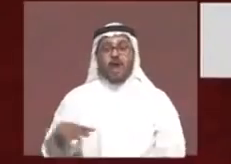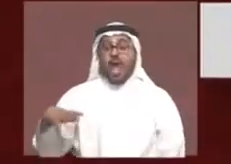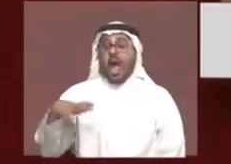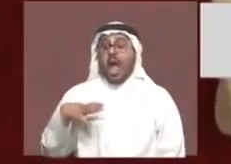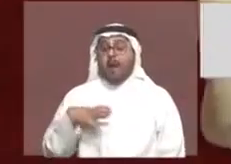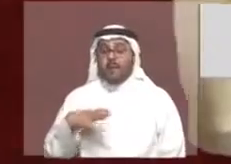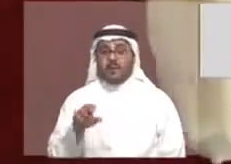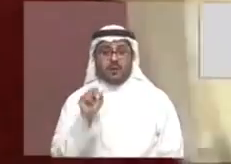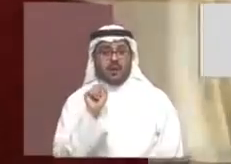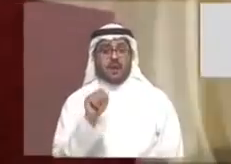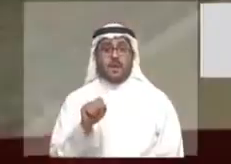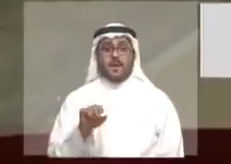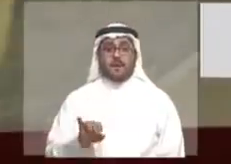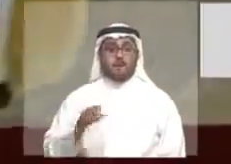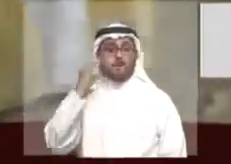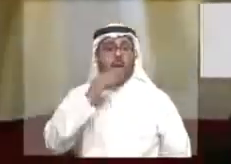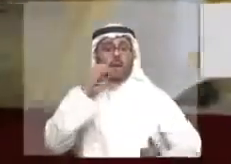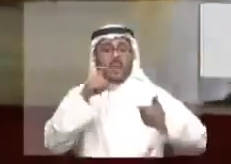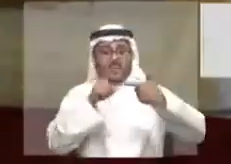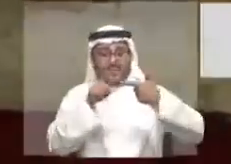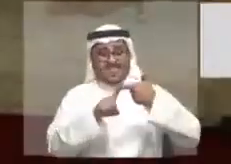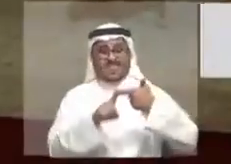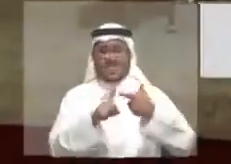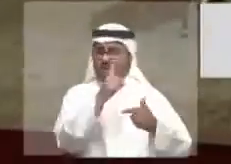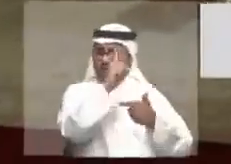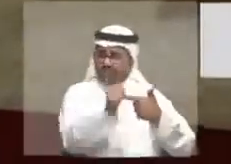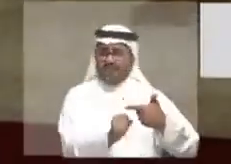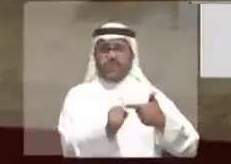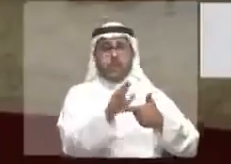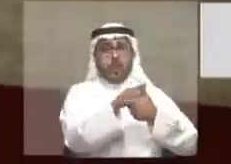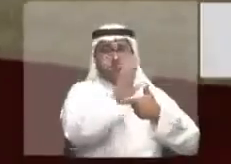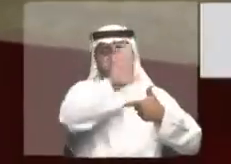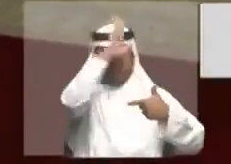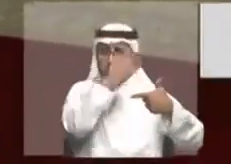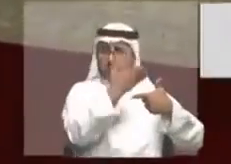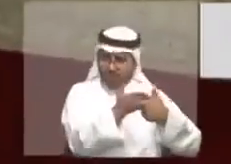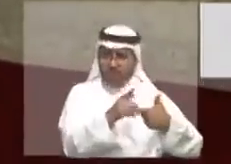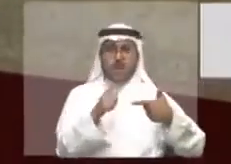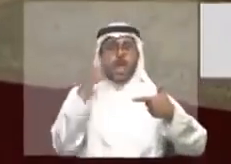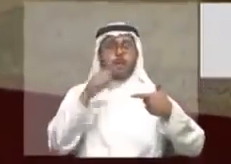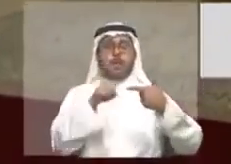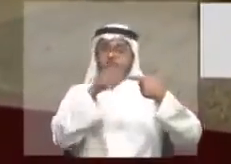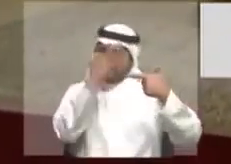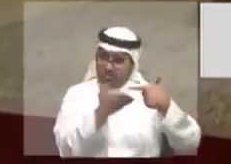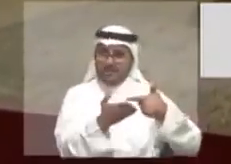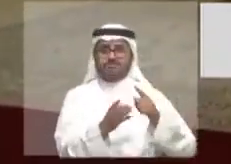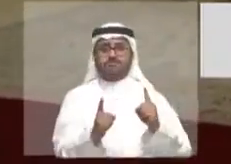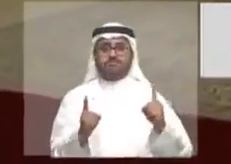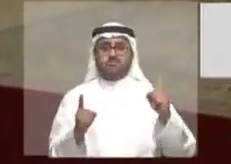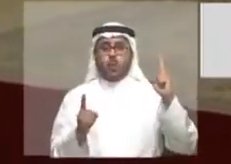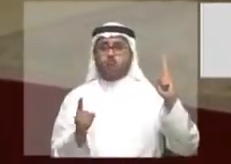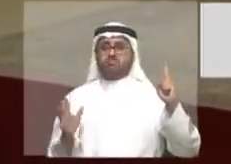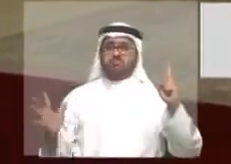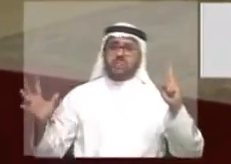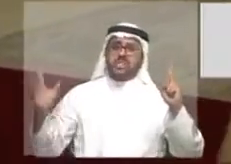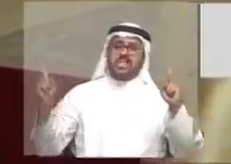السمو الملكي الأمير محمد بن سلمان بن عبد العزيز آل سعود ولي العهد نائب رئيس مجلس الوزراء وزير الدفاع. وقد